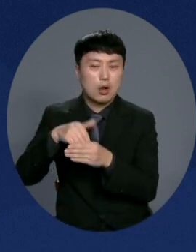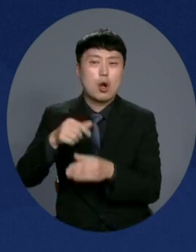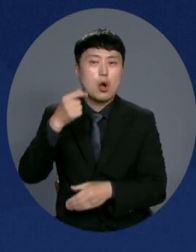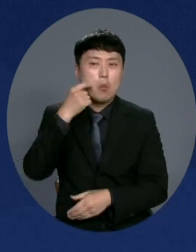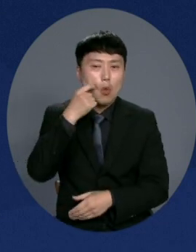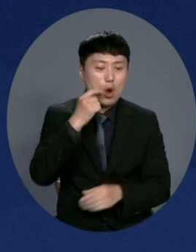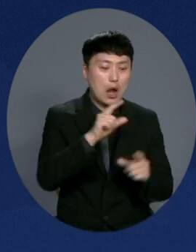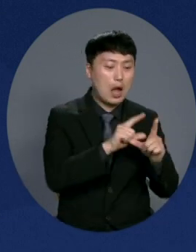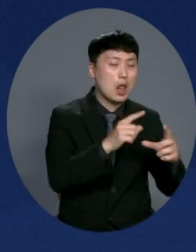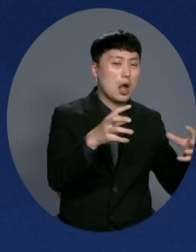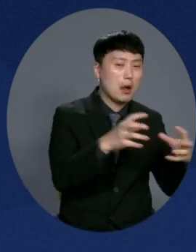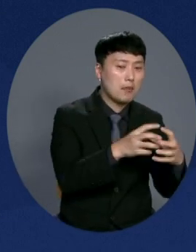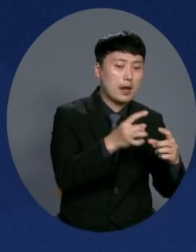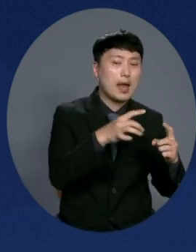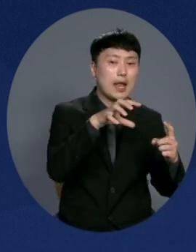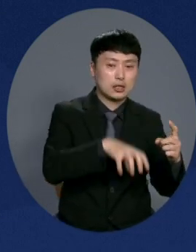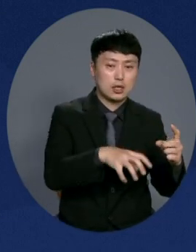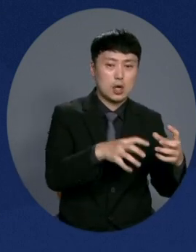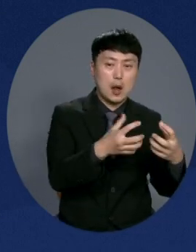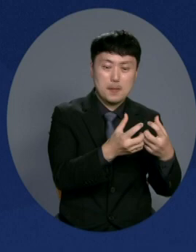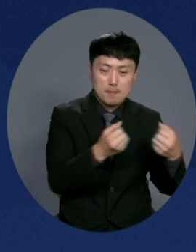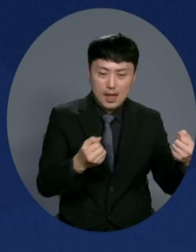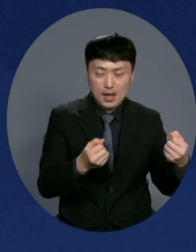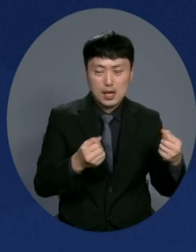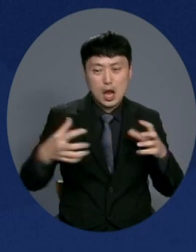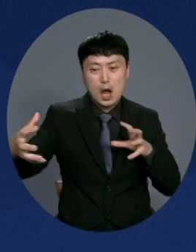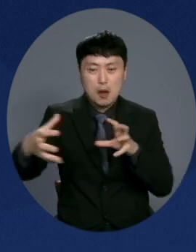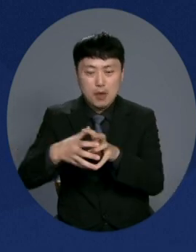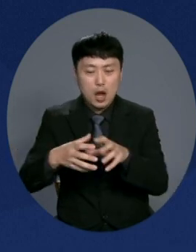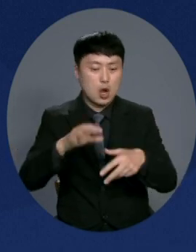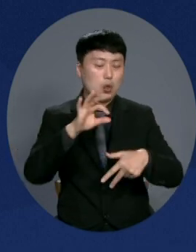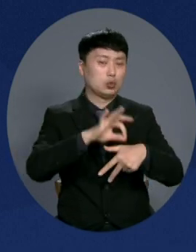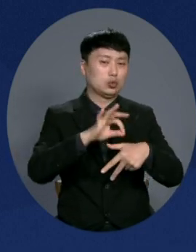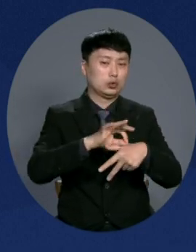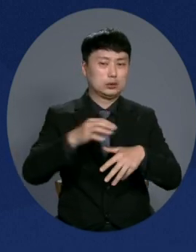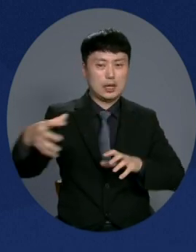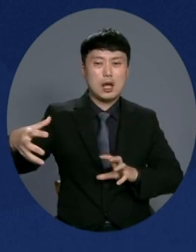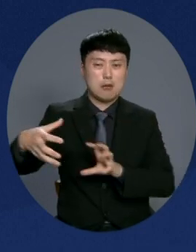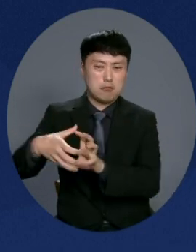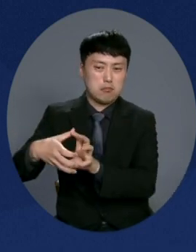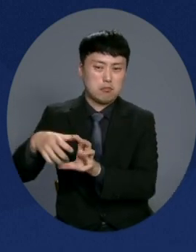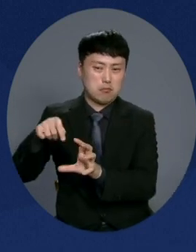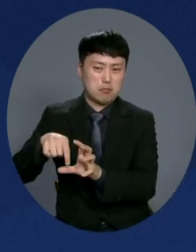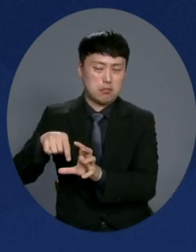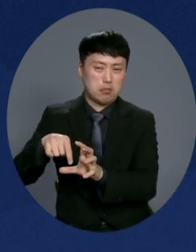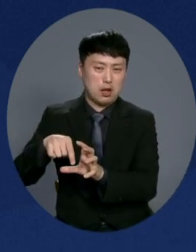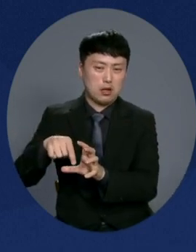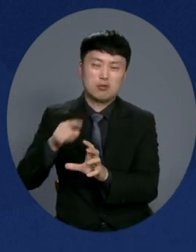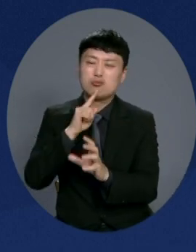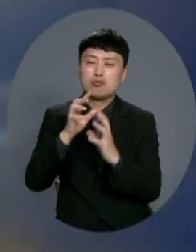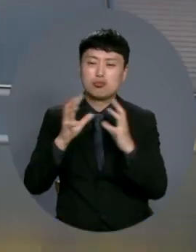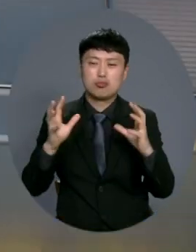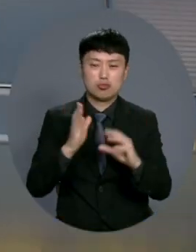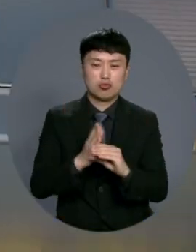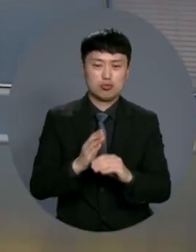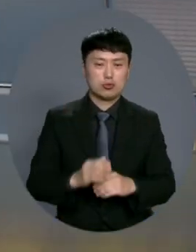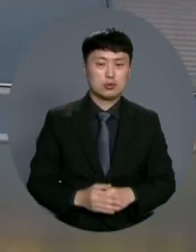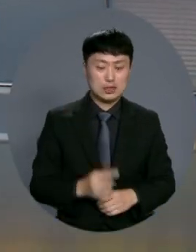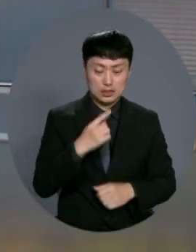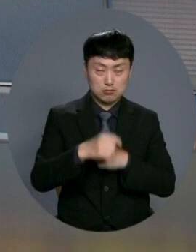안동과 묶긴 예천군 떼어내 묻거나 진군을 떼어 붙이는 안이 거론되고 있습니다